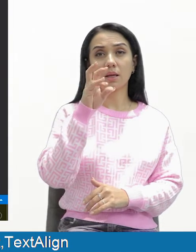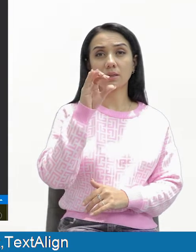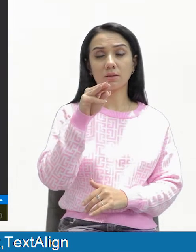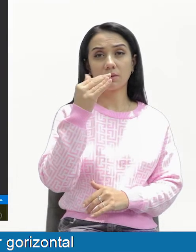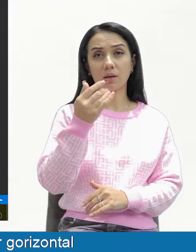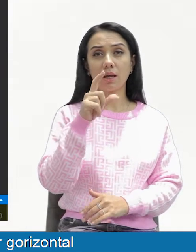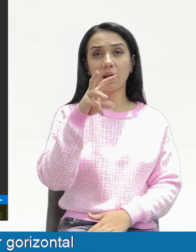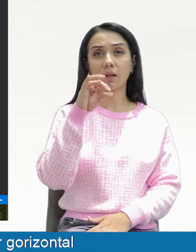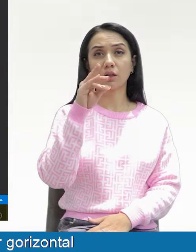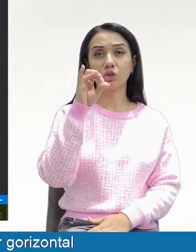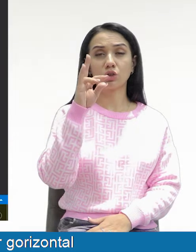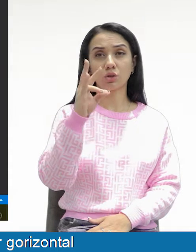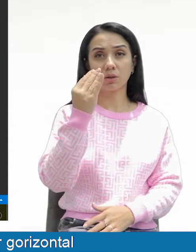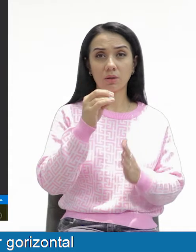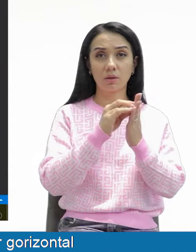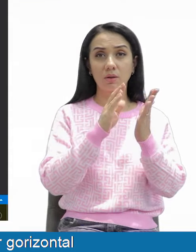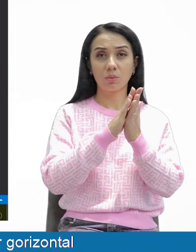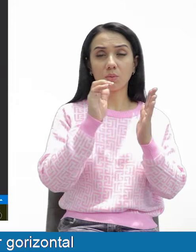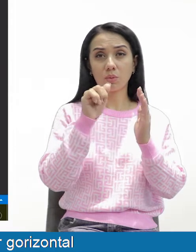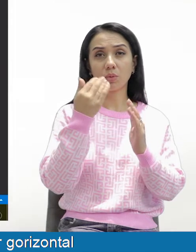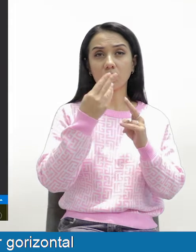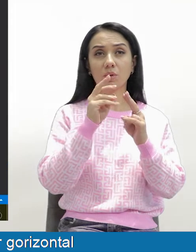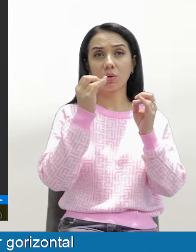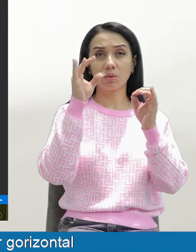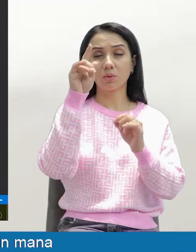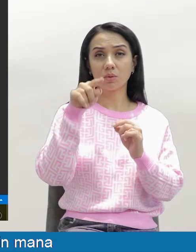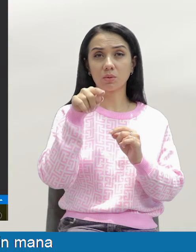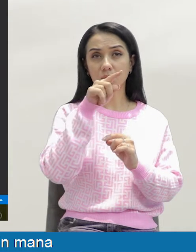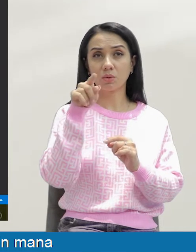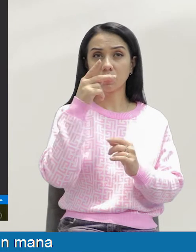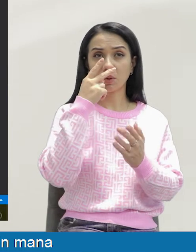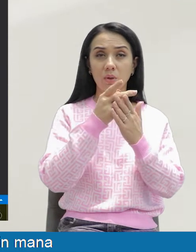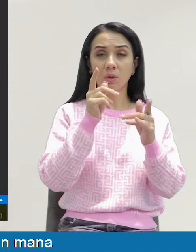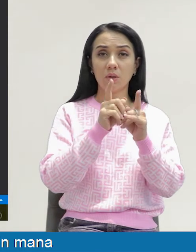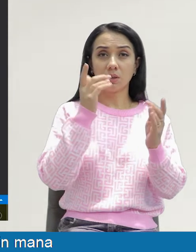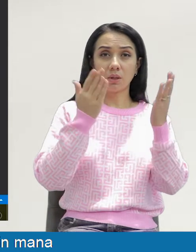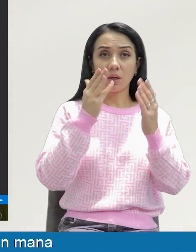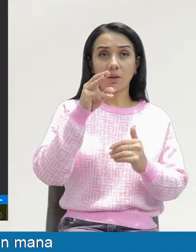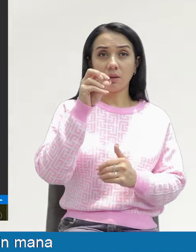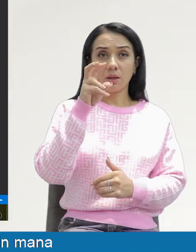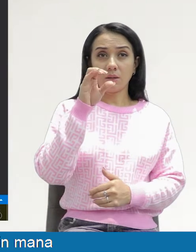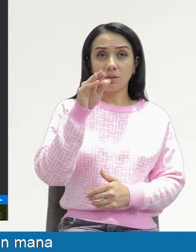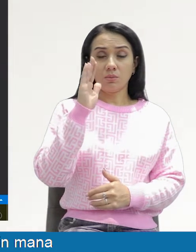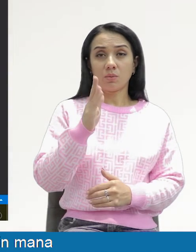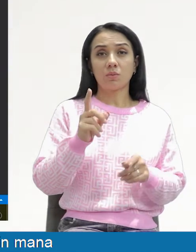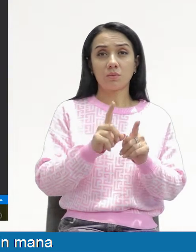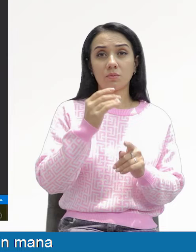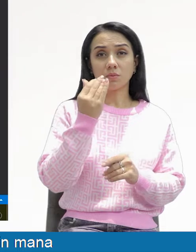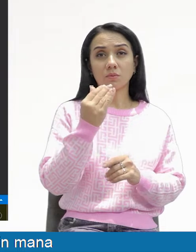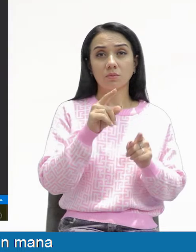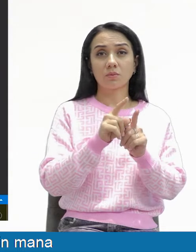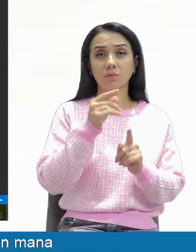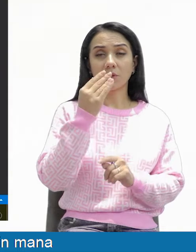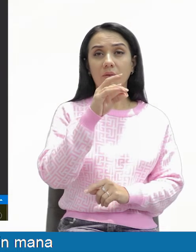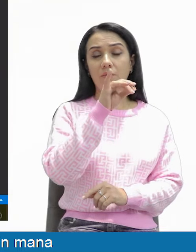text origin belgilasak bo'ladi text direction belgilasak bo'ladi hozir gorizontal turibdi agar text qo'ysak ya'ni keyin vertikalga